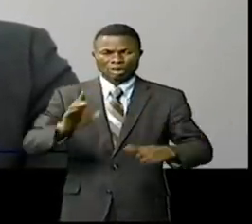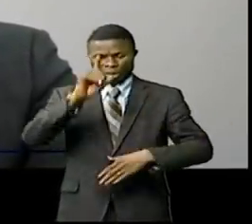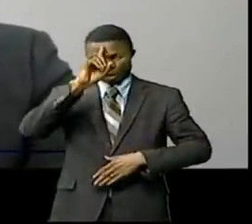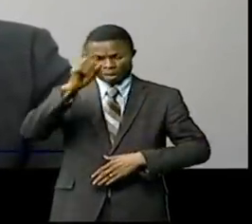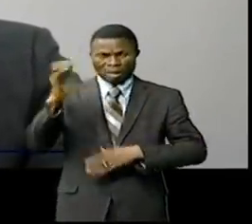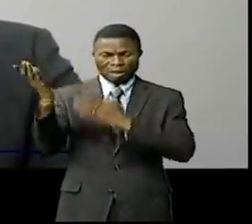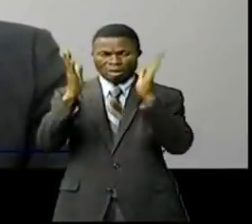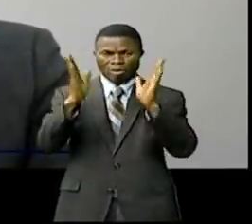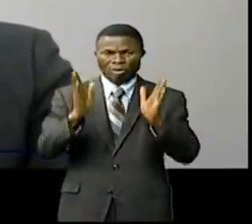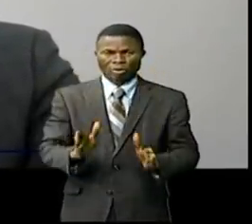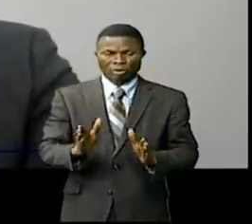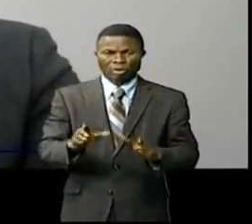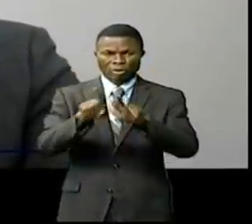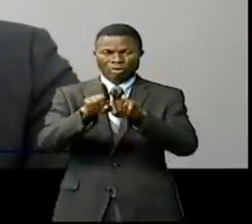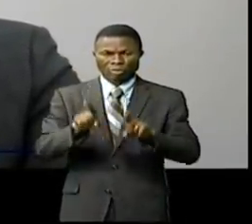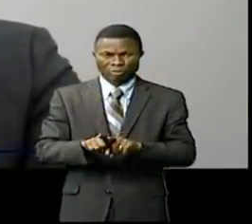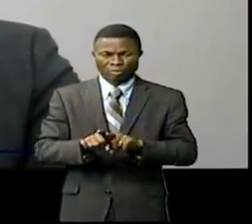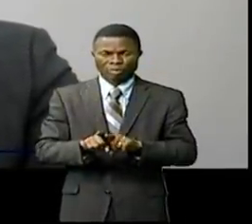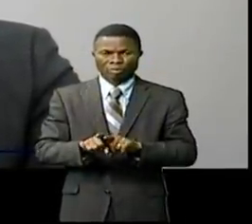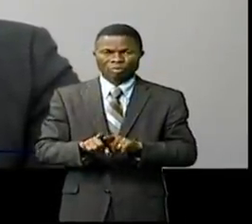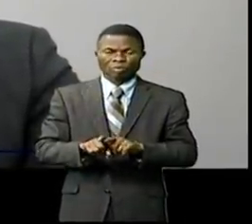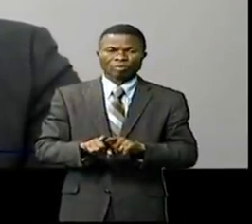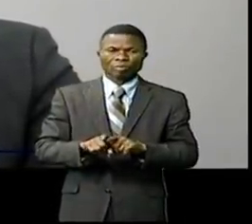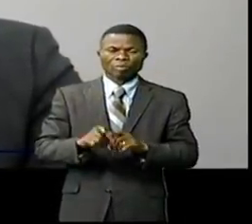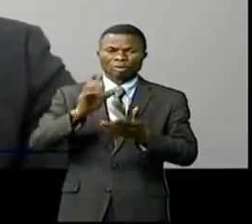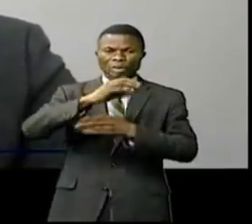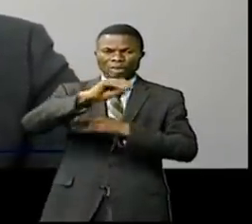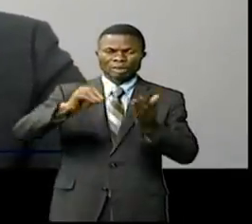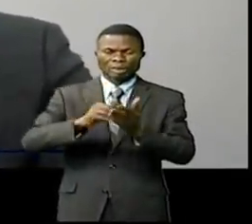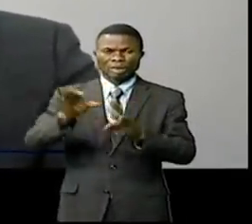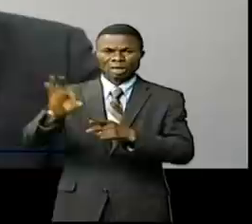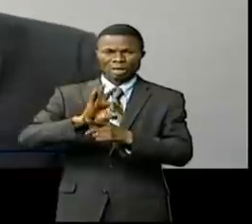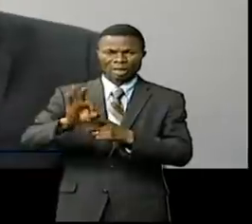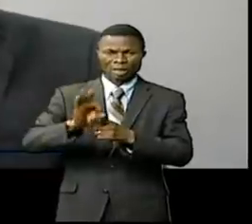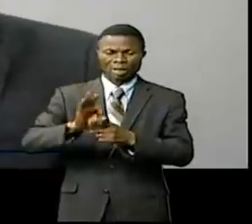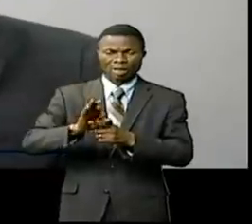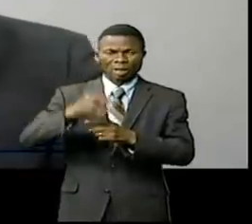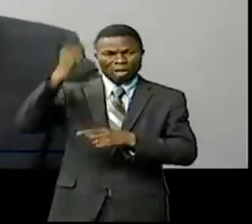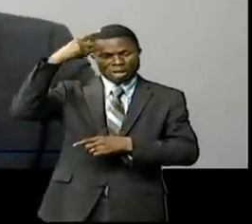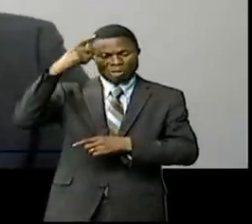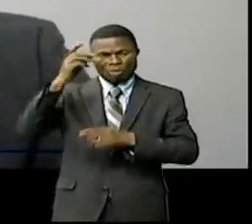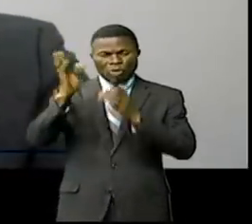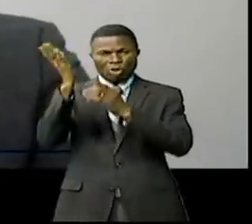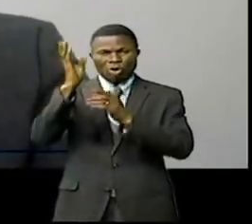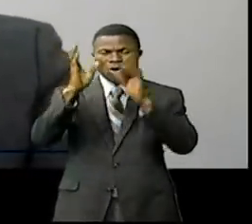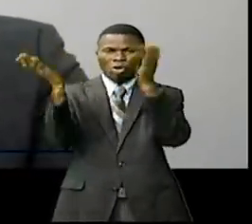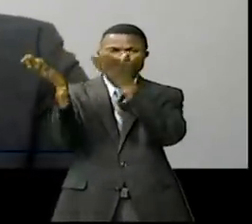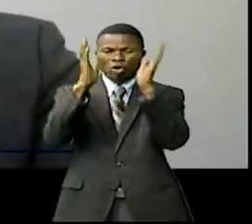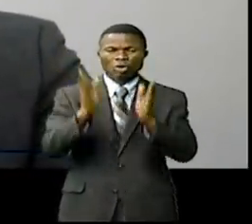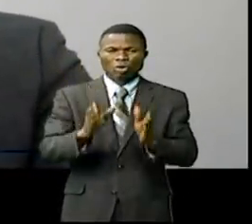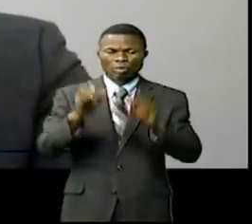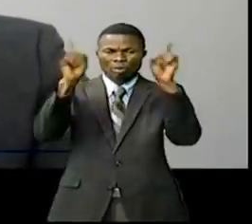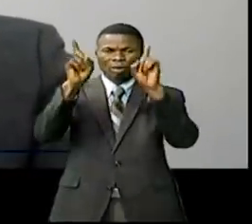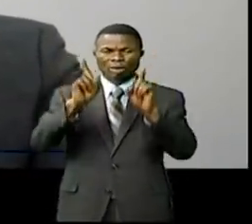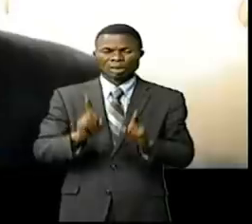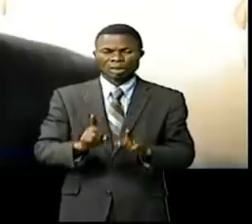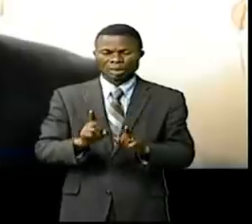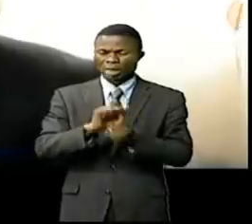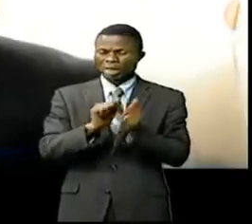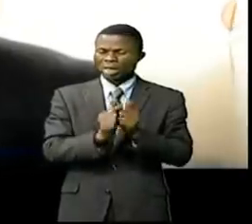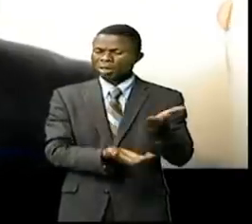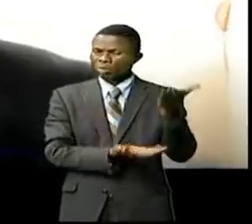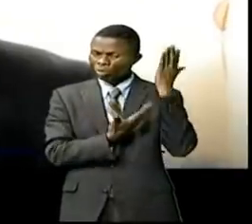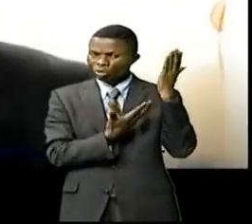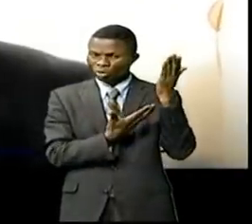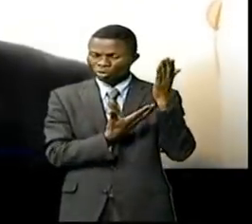commerciale TRADECOM 2 ainsi que du centre de formation sur les politiques commerciales en Afrique, revêt un caractère important pour l'essor